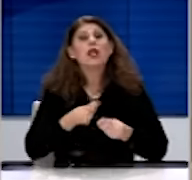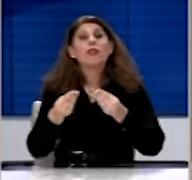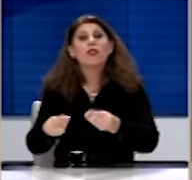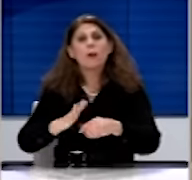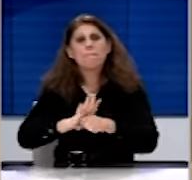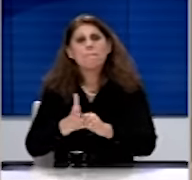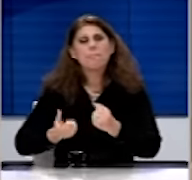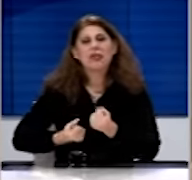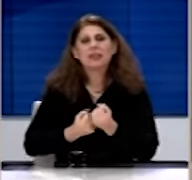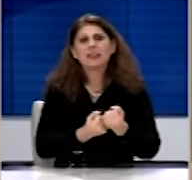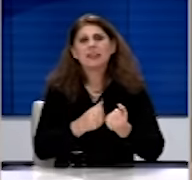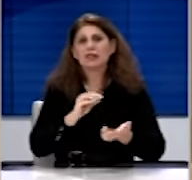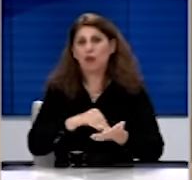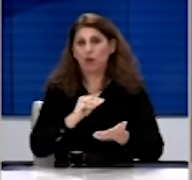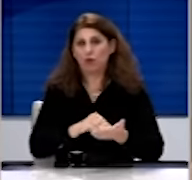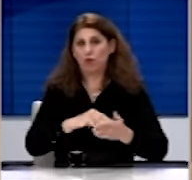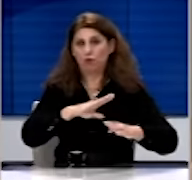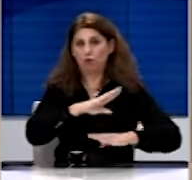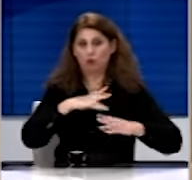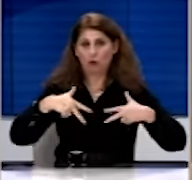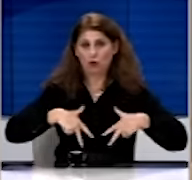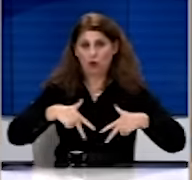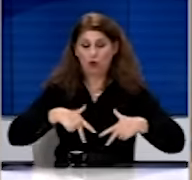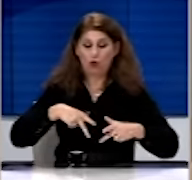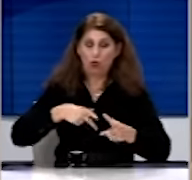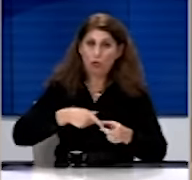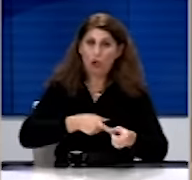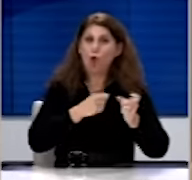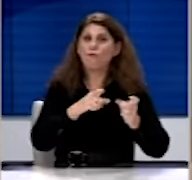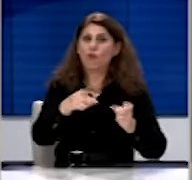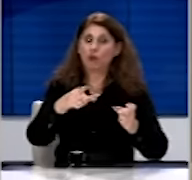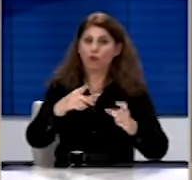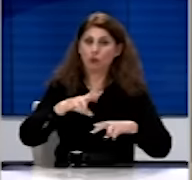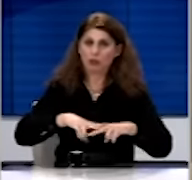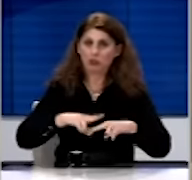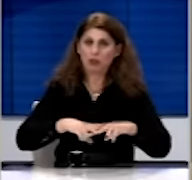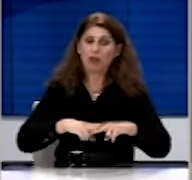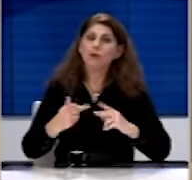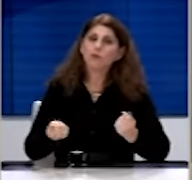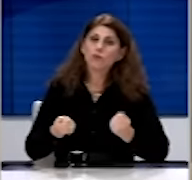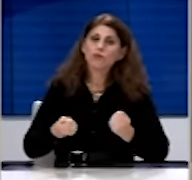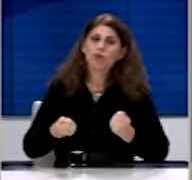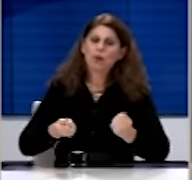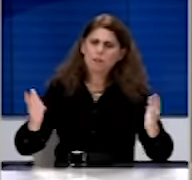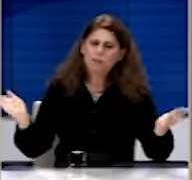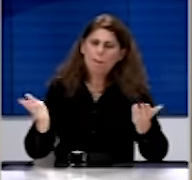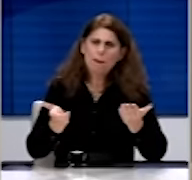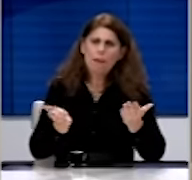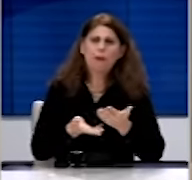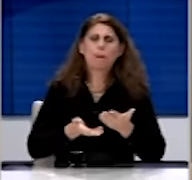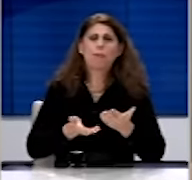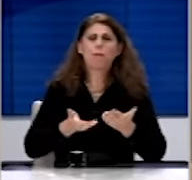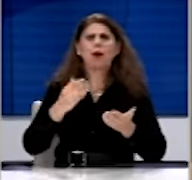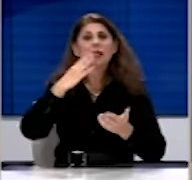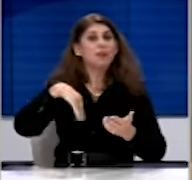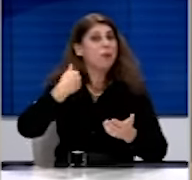πλήρη στήριξη επίσης στο κράτος δολοφόνο του Ισραήλ που διαπράττει γενοκτονία αυτή τη στιγμή κατά του Παλαιστινιακού